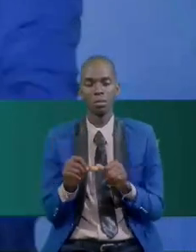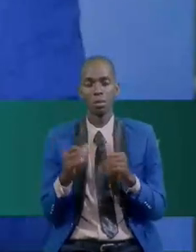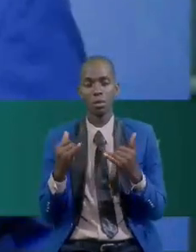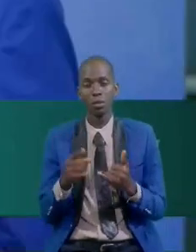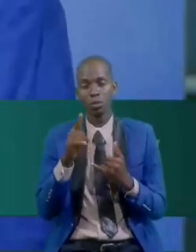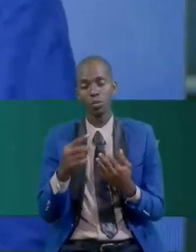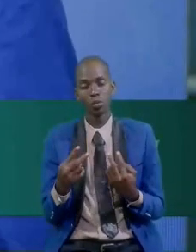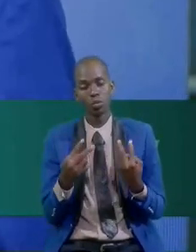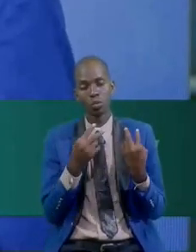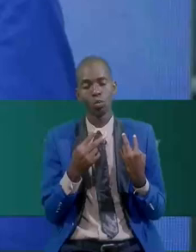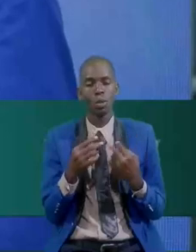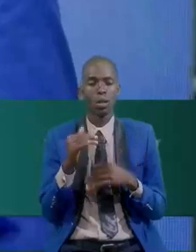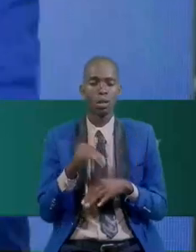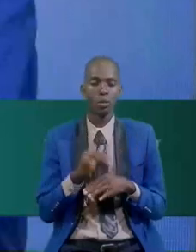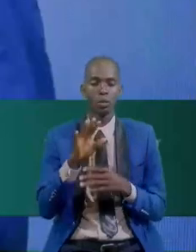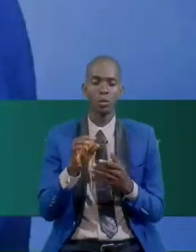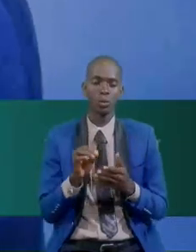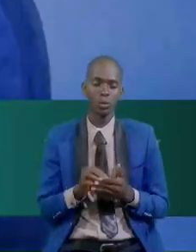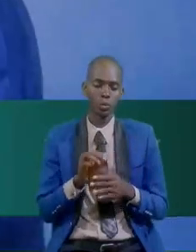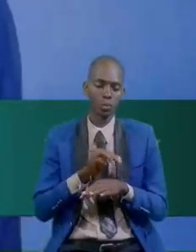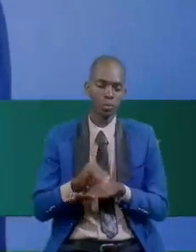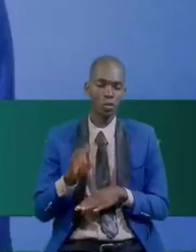ministère, dans votre profession,